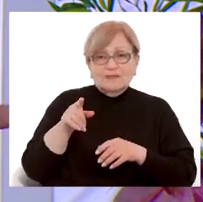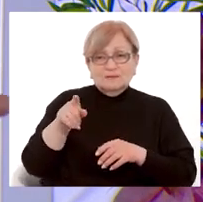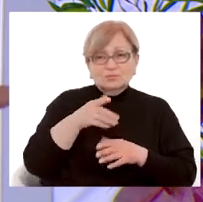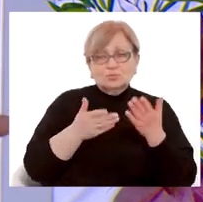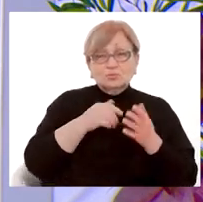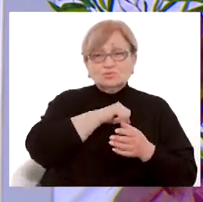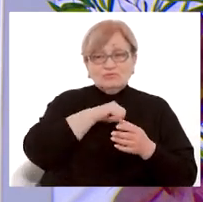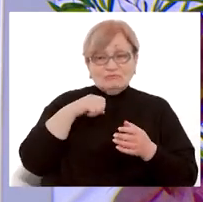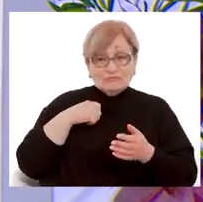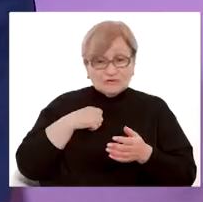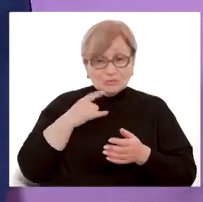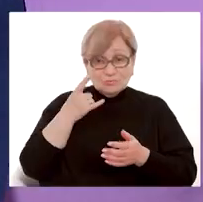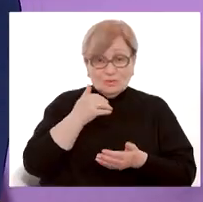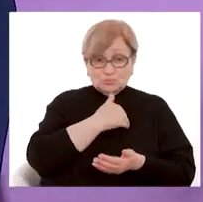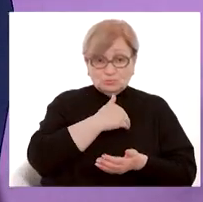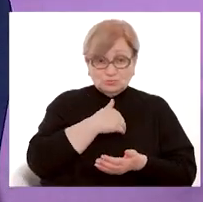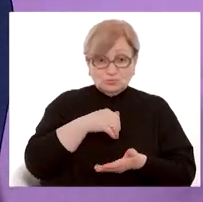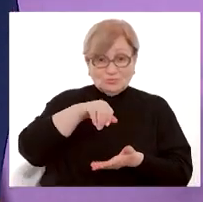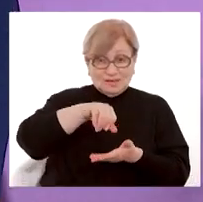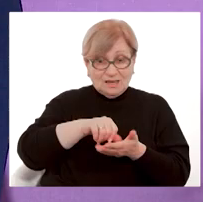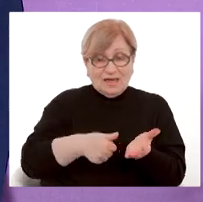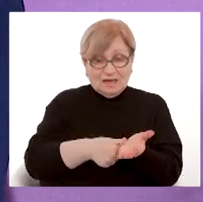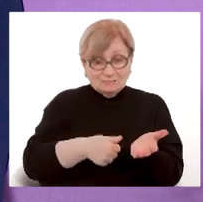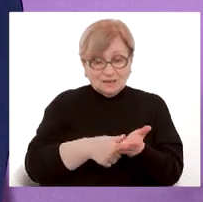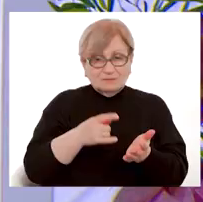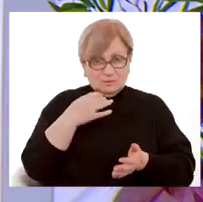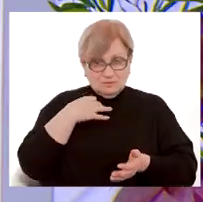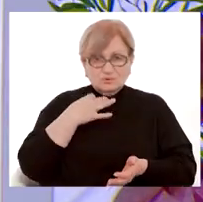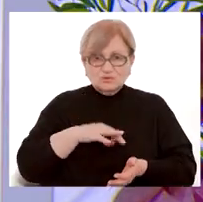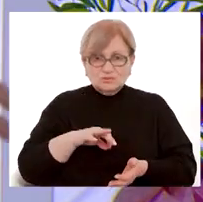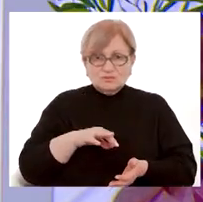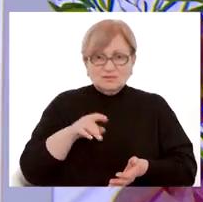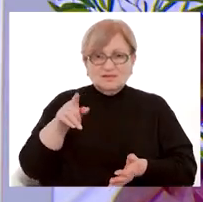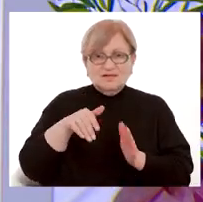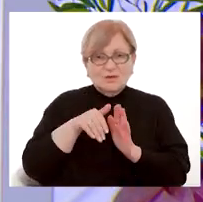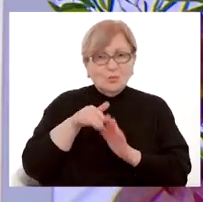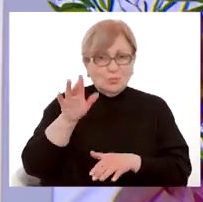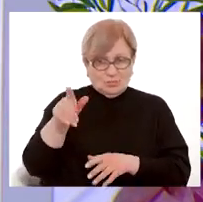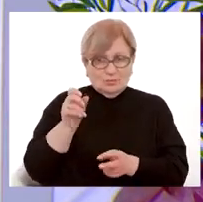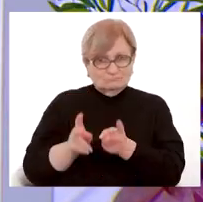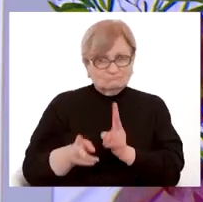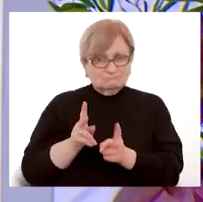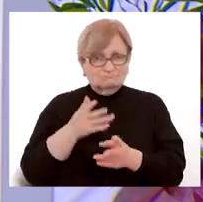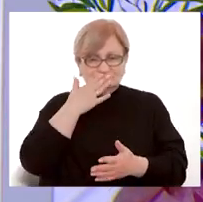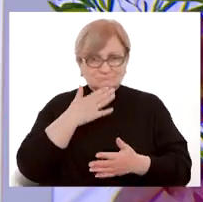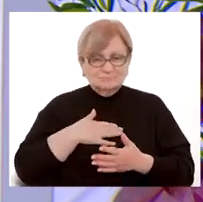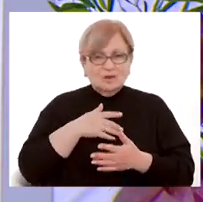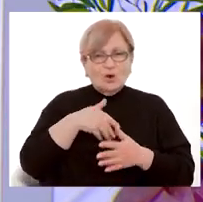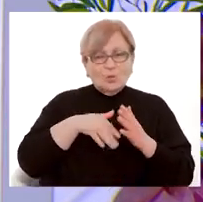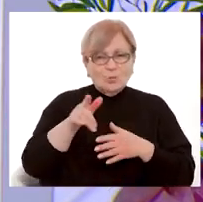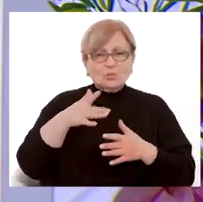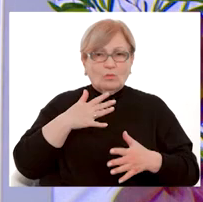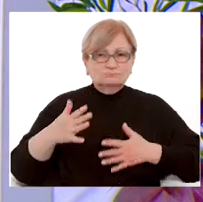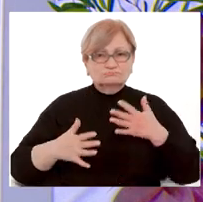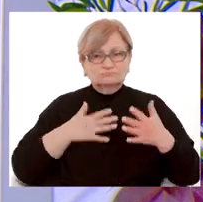თვითონ არის ჩართული საკვების მომზადების დროს და სხვა ჩემზე უკეთეს კულინარიც არის და ეს ყოველთვის მუშაობს ხოლმე